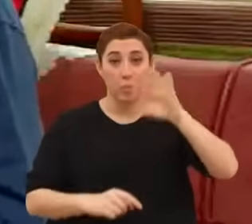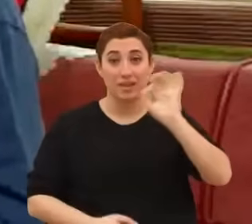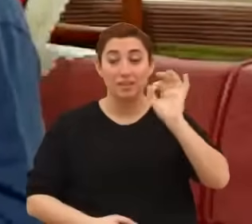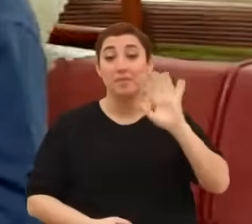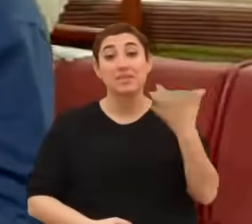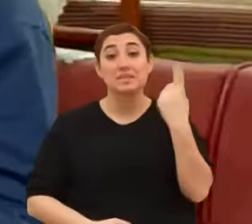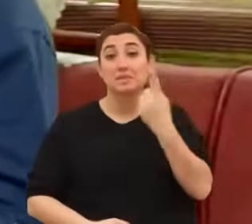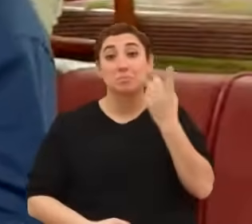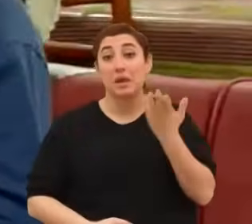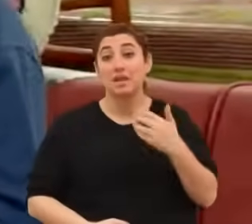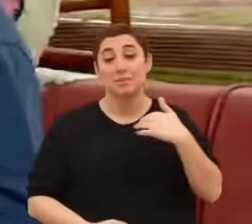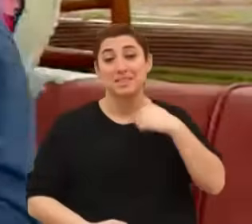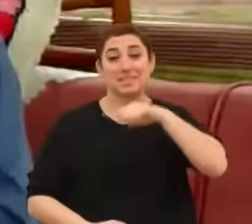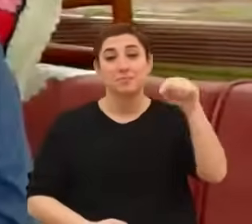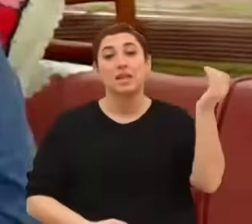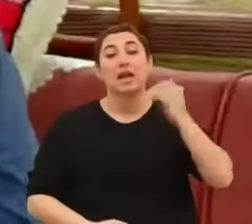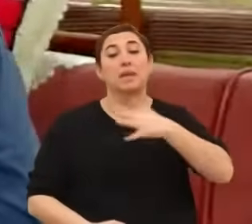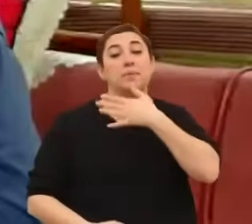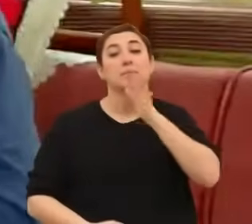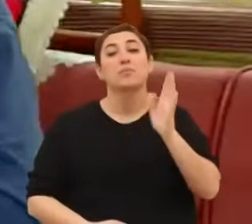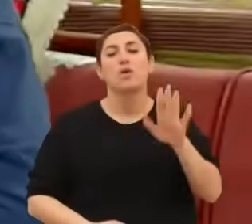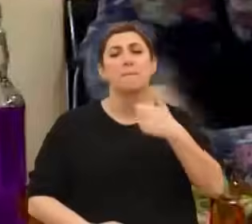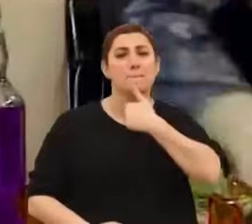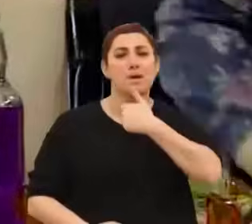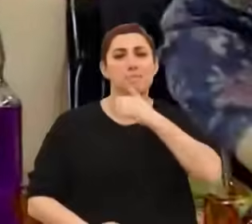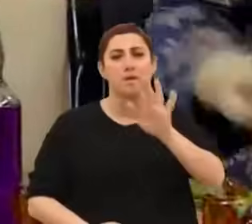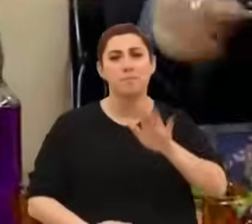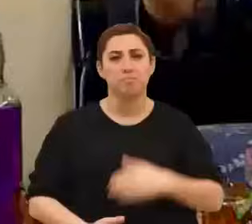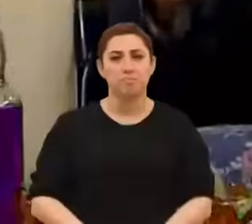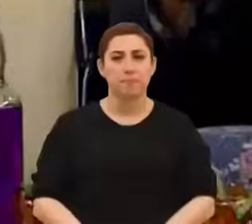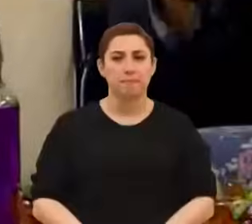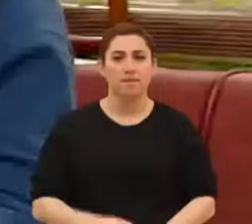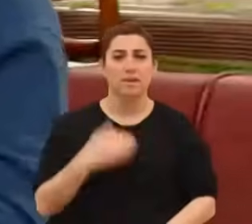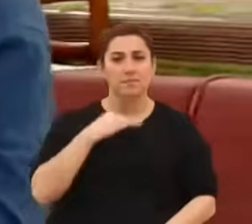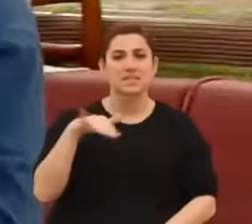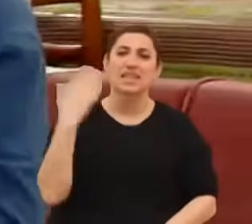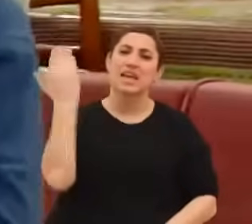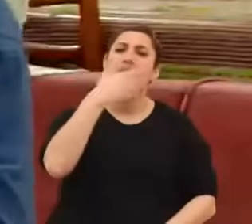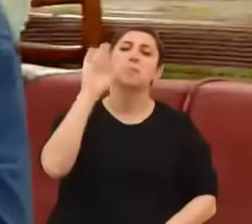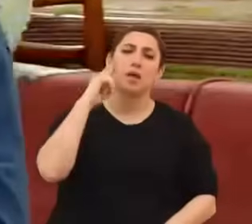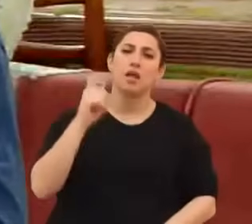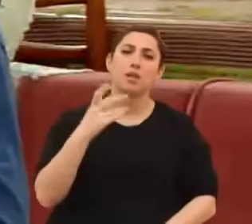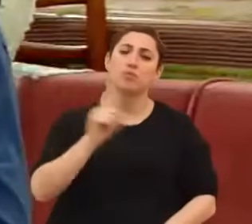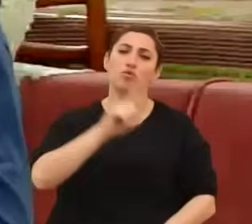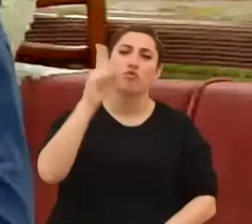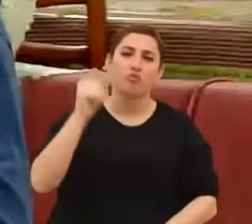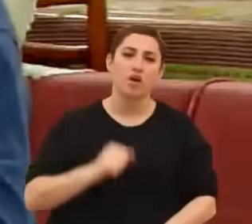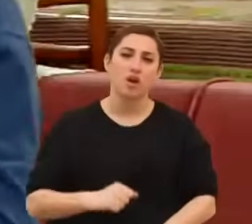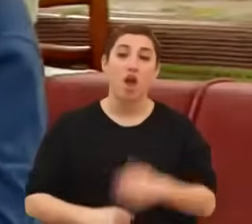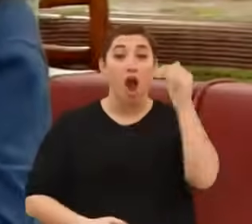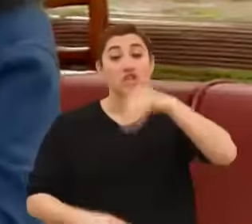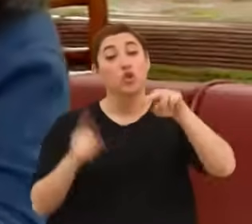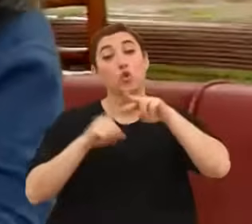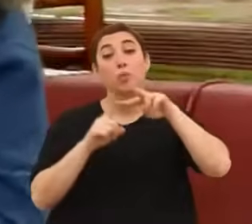değil mi? Nasıl bir yerse artık bizimkiler gelmek bilmedi. Ya baba, biz de gitmeyelim mi Allah aşkına Urfa'ya?